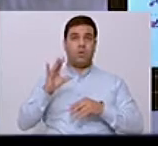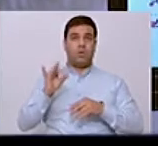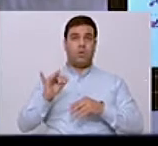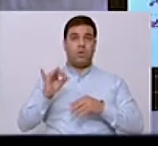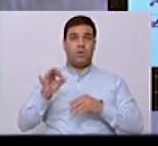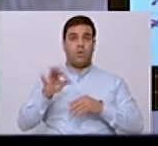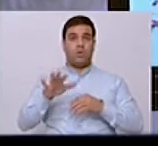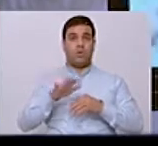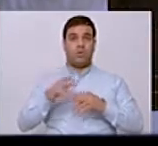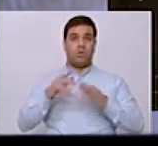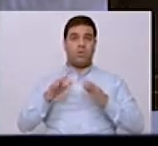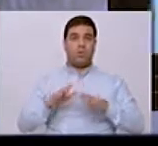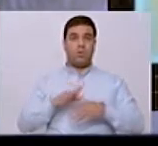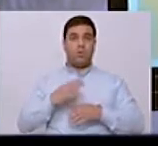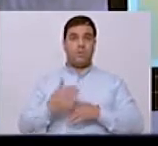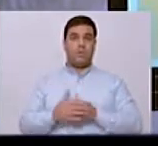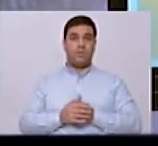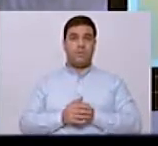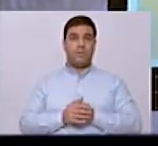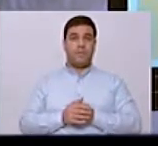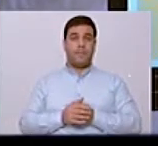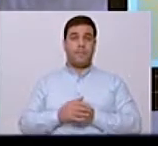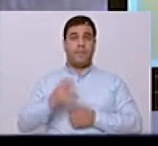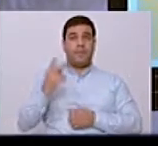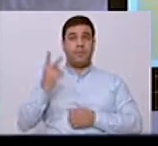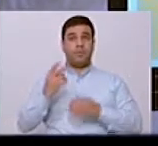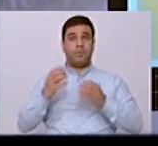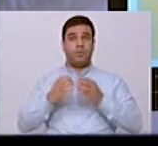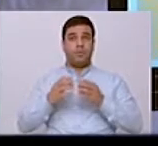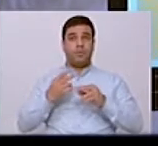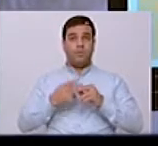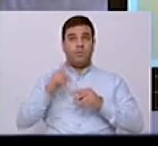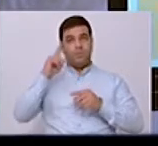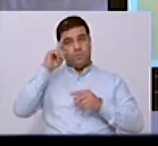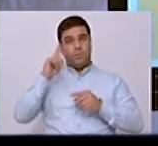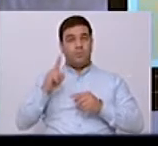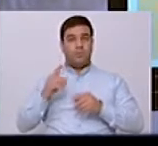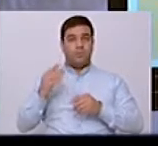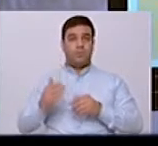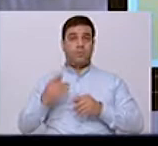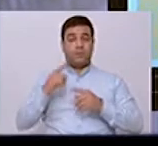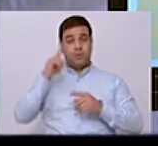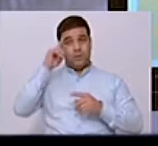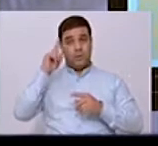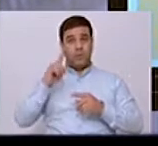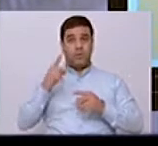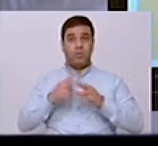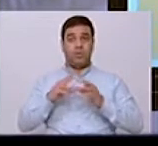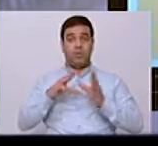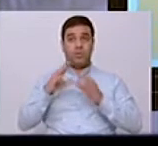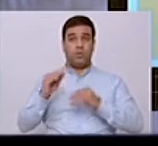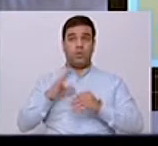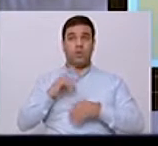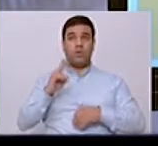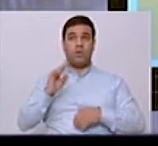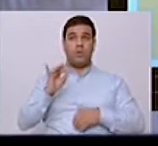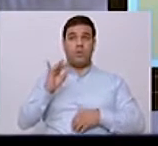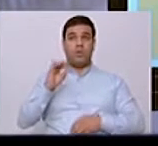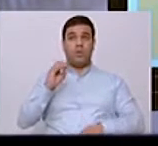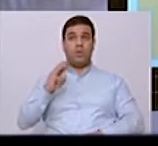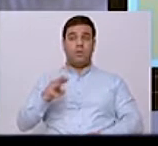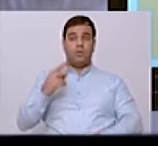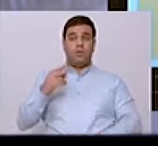orollarida joylashgan. İkinci guruhimiz bu İsrail davlati, ya'ni İsrail ko'chirilgan kapitalizm